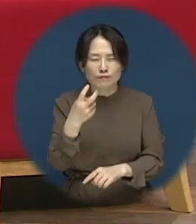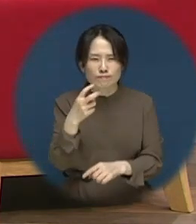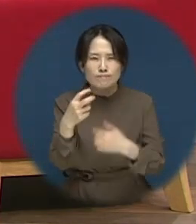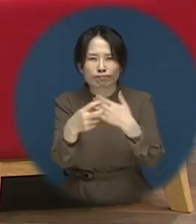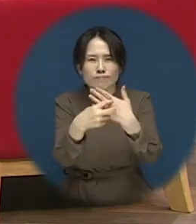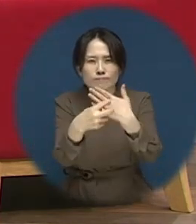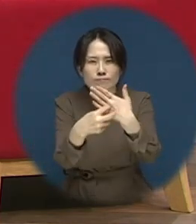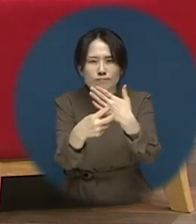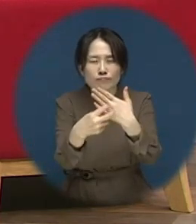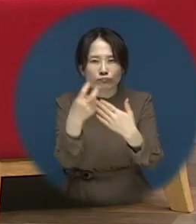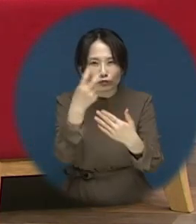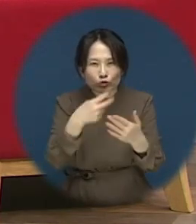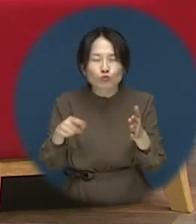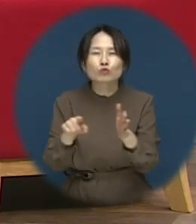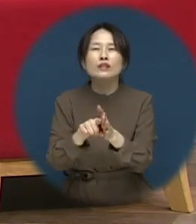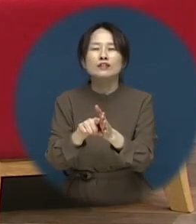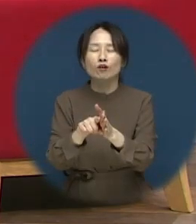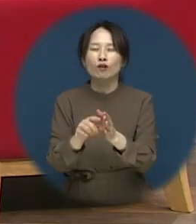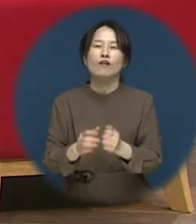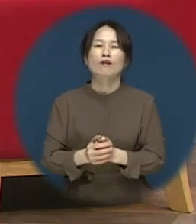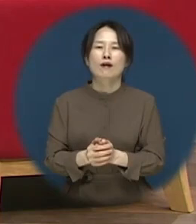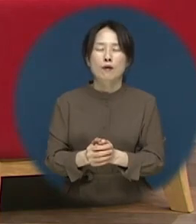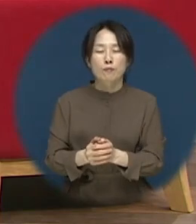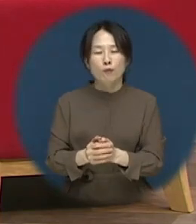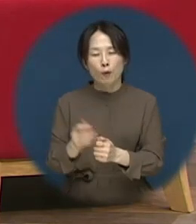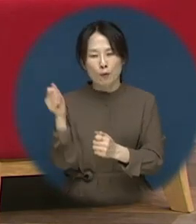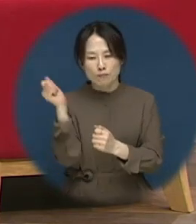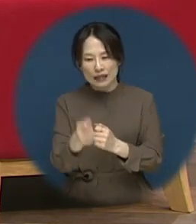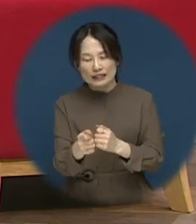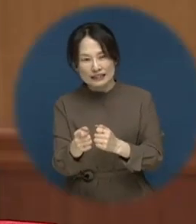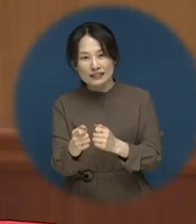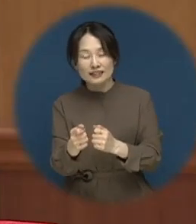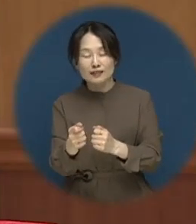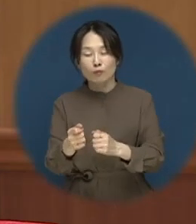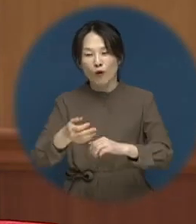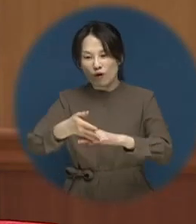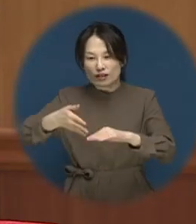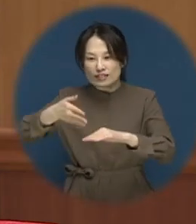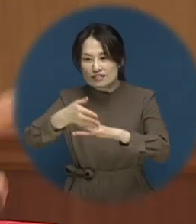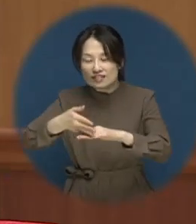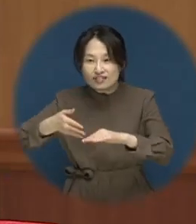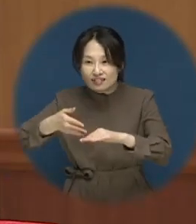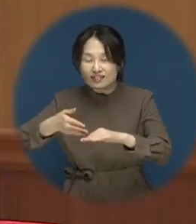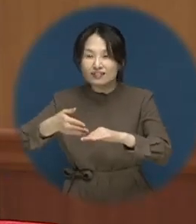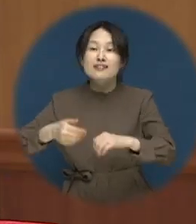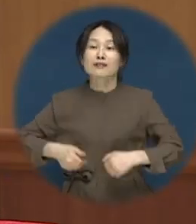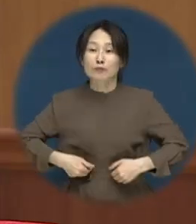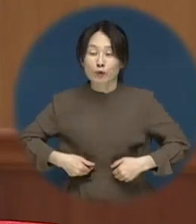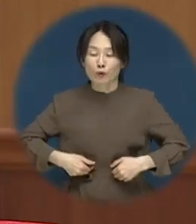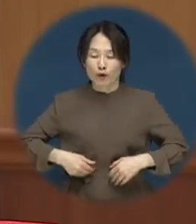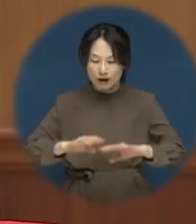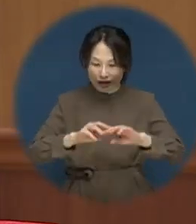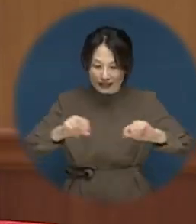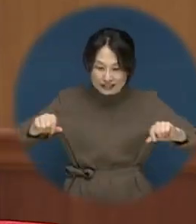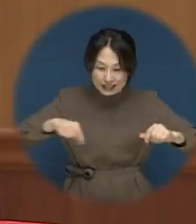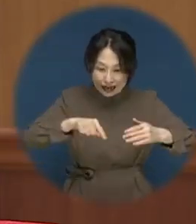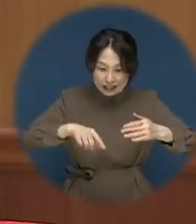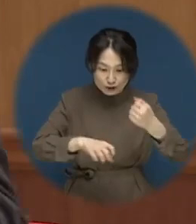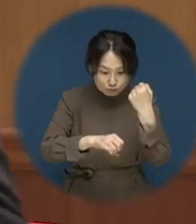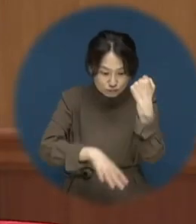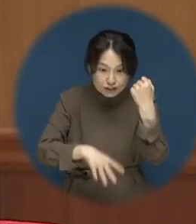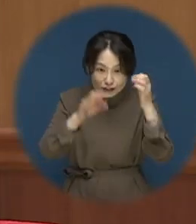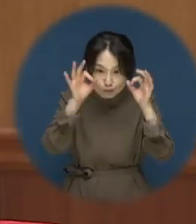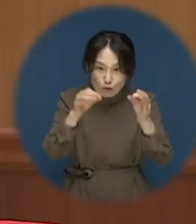잘라야 되고 예, 봐야 되니까 그렇죠. 망치라든지 뭐 끌이라든지 그런 걸 가지고 다니고 네, 네. 땅을 보려면 이제 삽이라든지 홈이